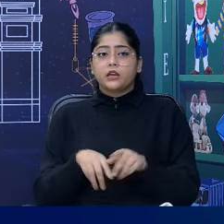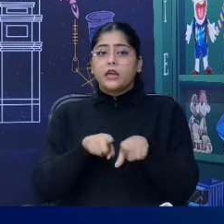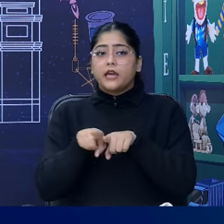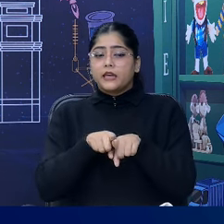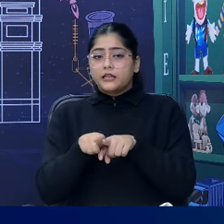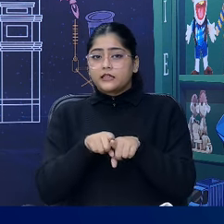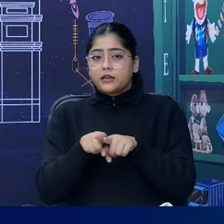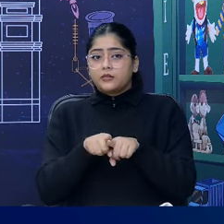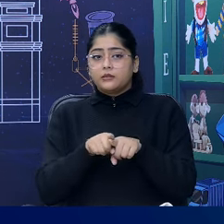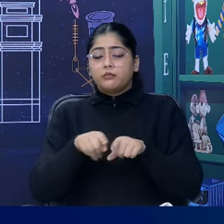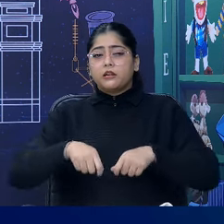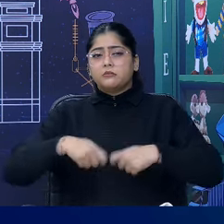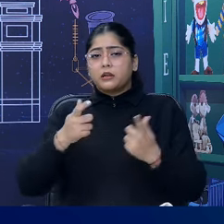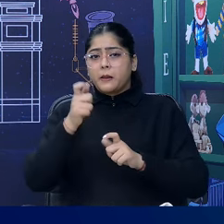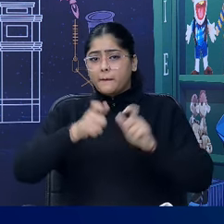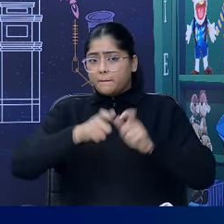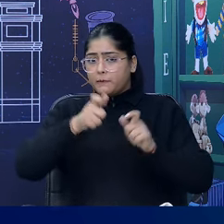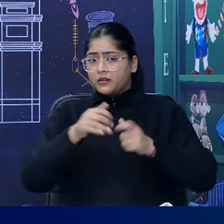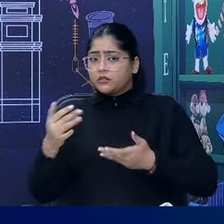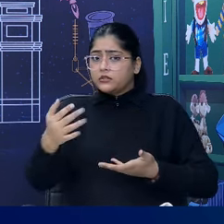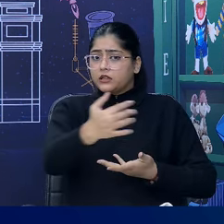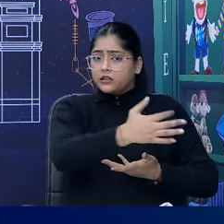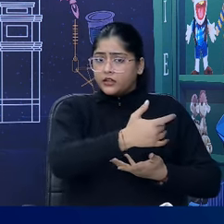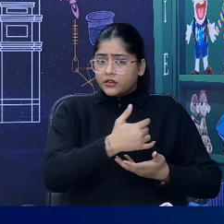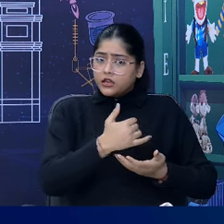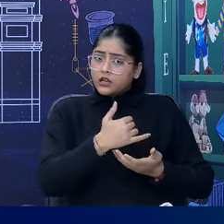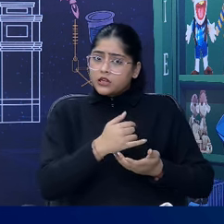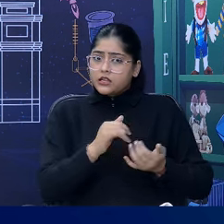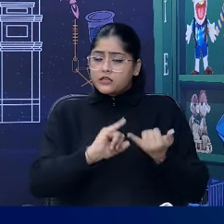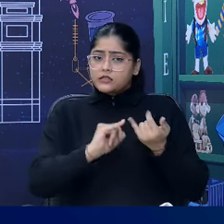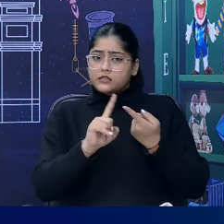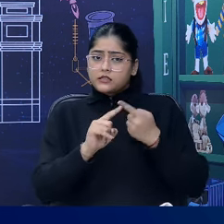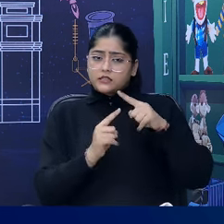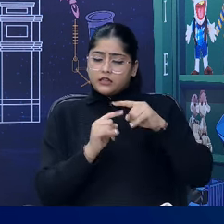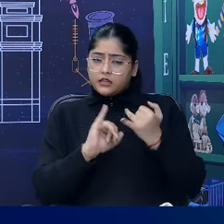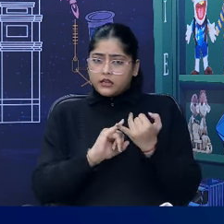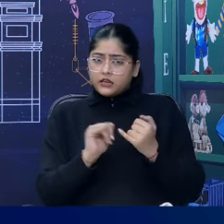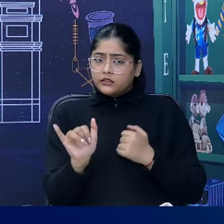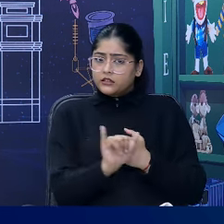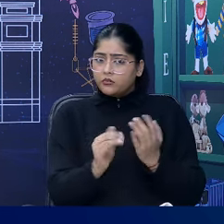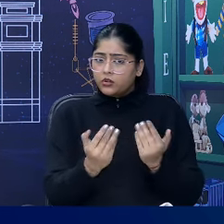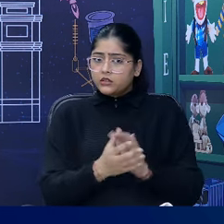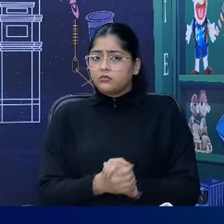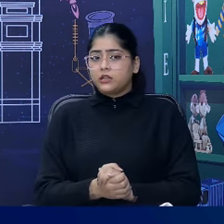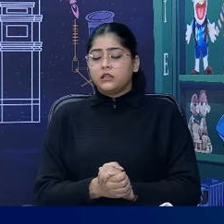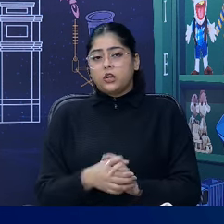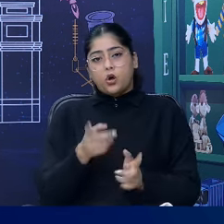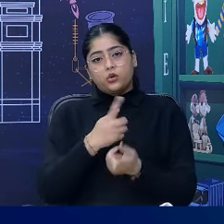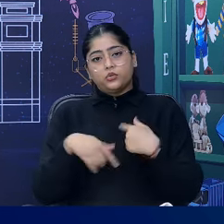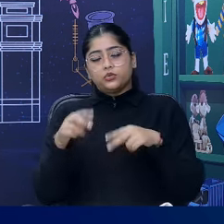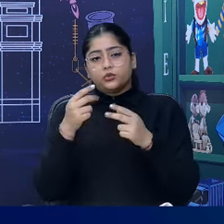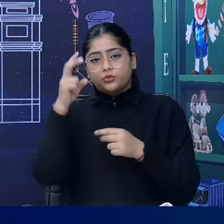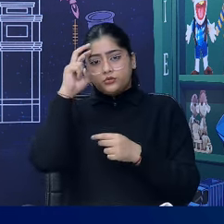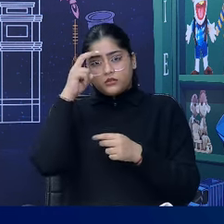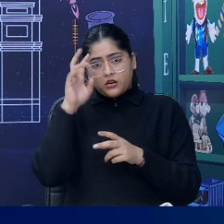इंडिया, तो आपको क्या लगता है हरप्रीत, क्या ये सेट होगा? सोचिए बच्चे, आप भी सोचिए.